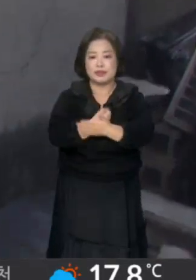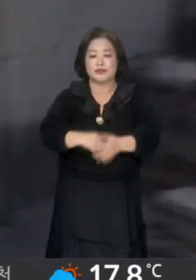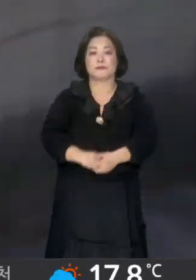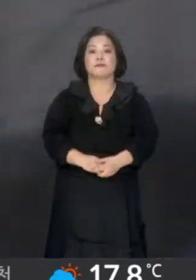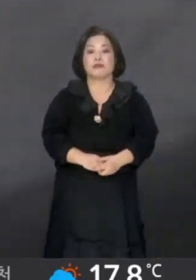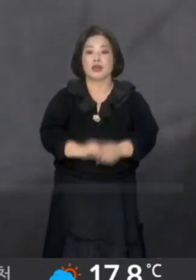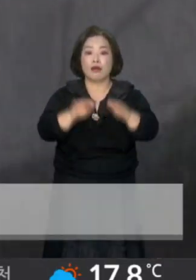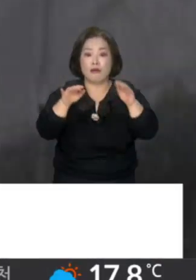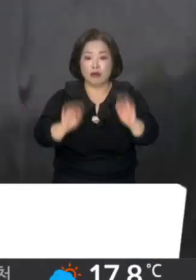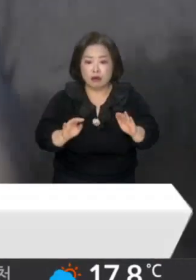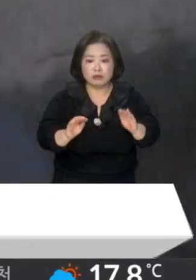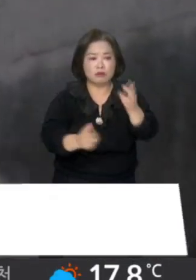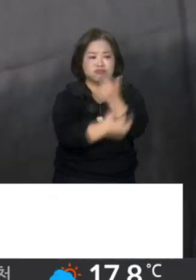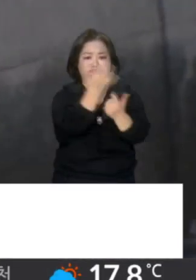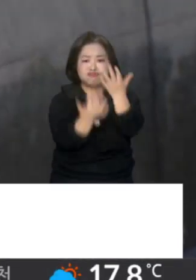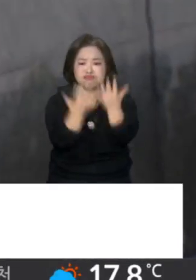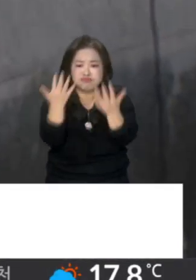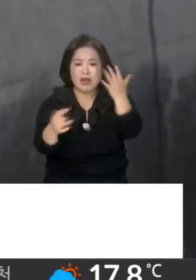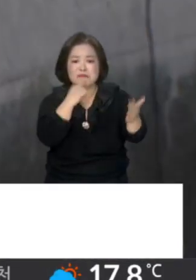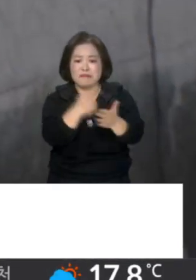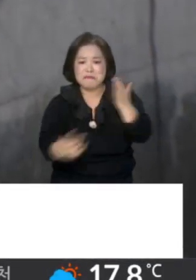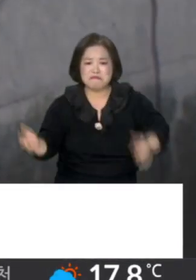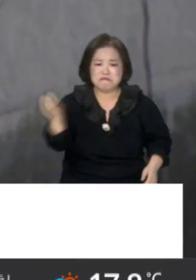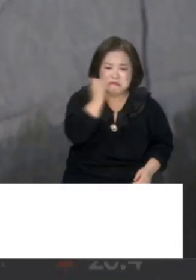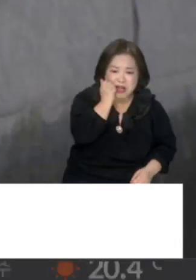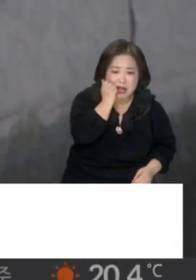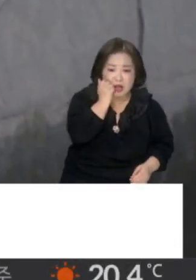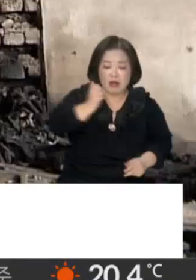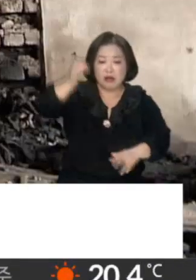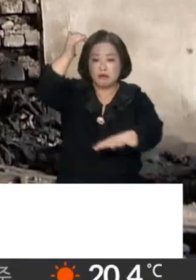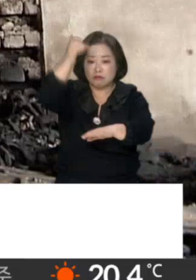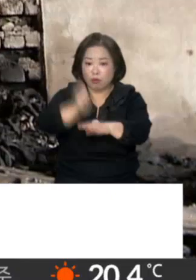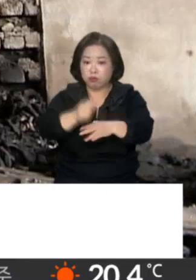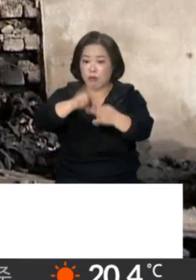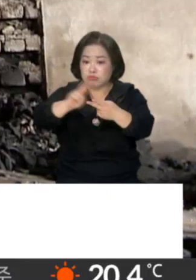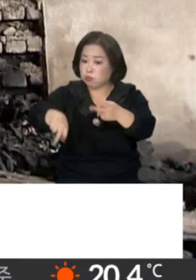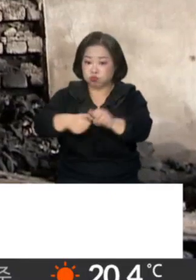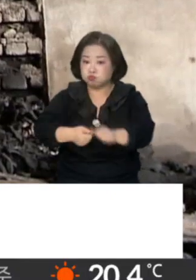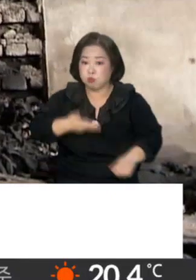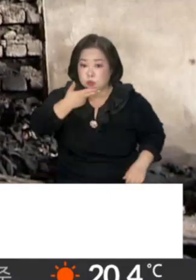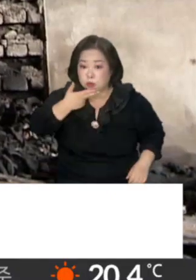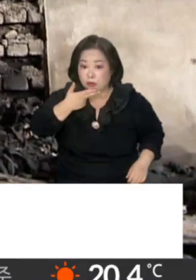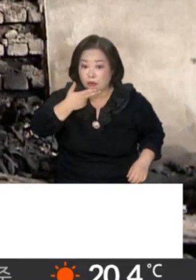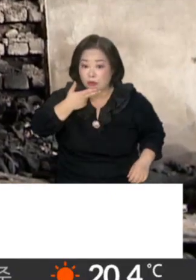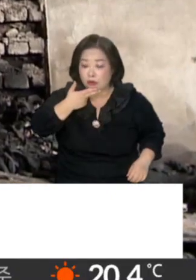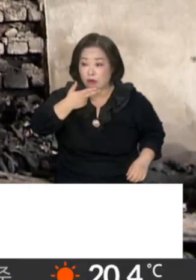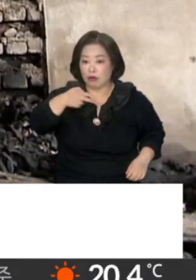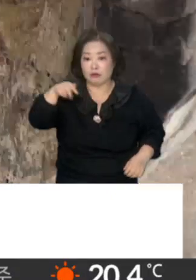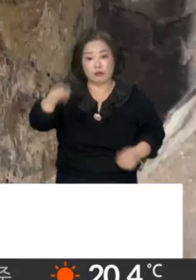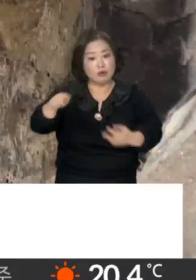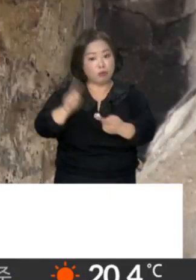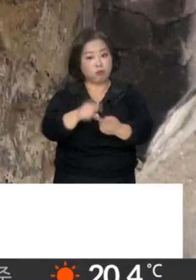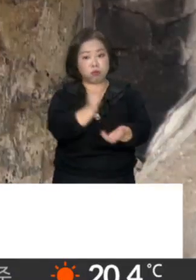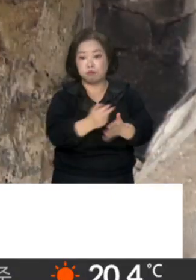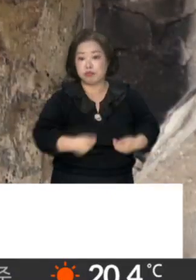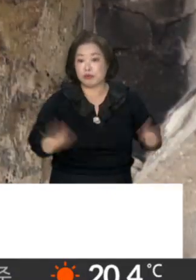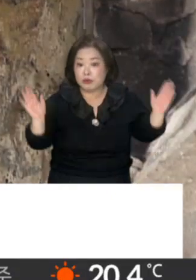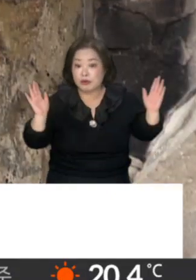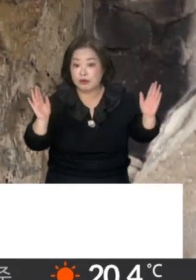이렇게 막대한 피해를 입었는데도 형사로다가 처벌을 하나도 안 한다 그러면 이게 뭐 법이 필요 없는